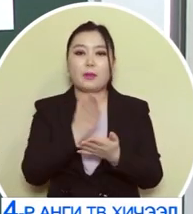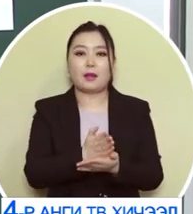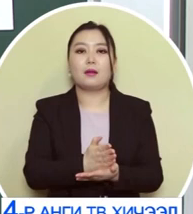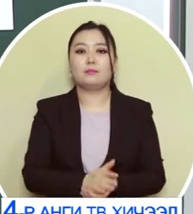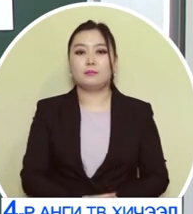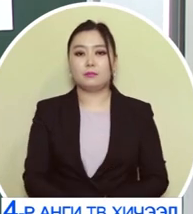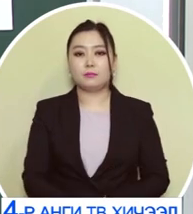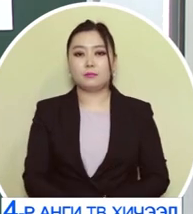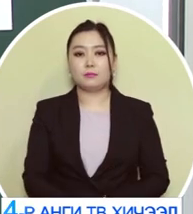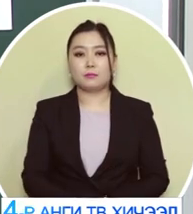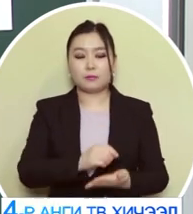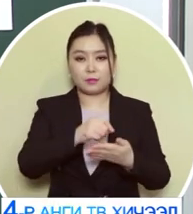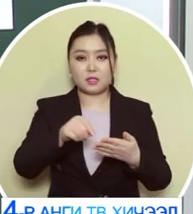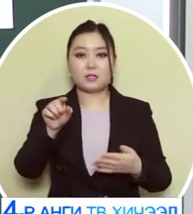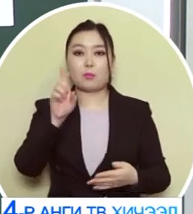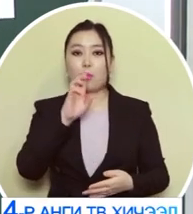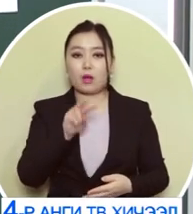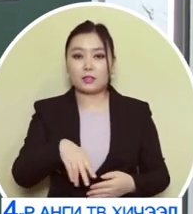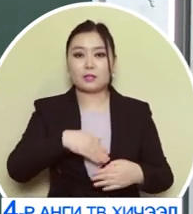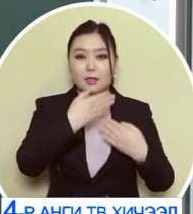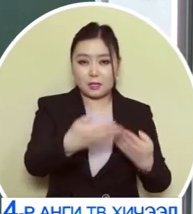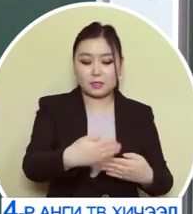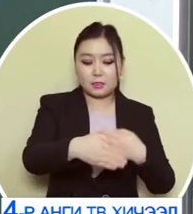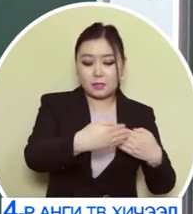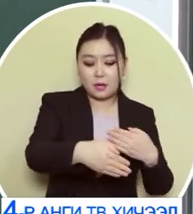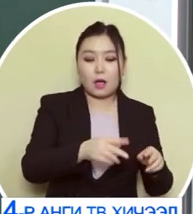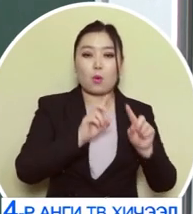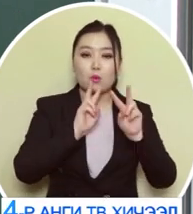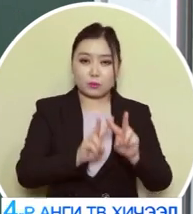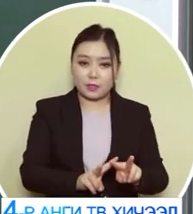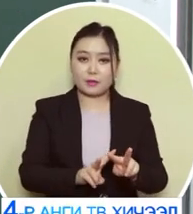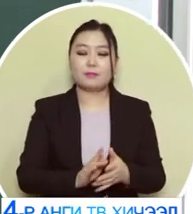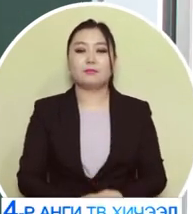сирағын көк жіпке қосқанда жанған болатын.